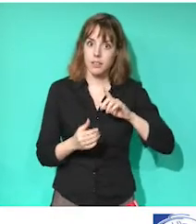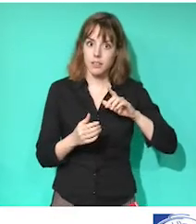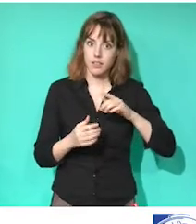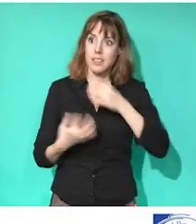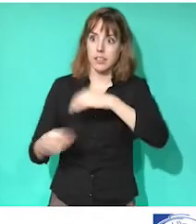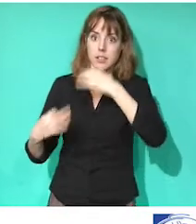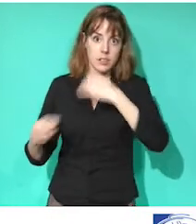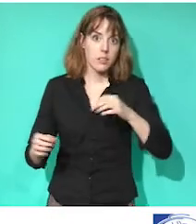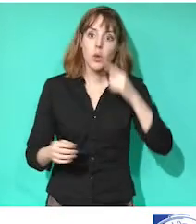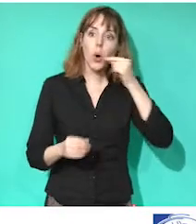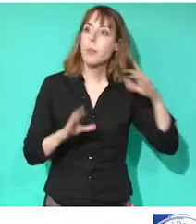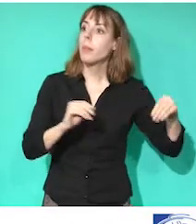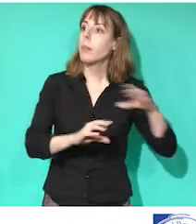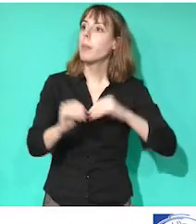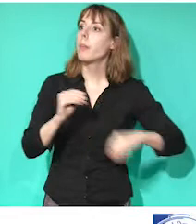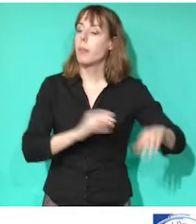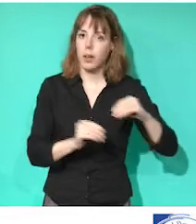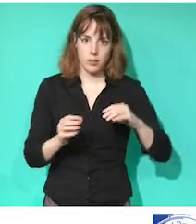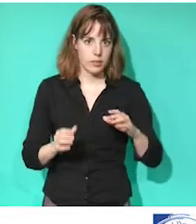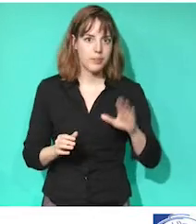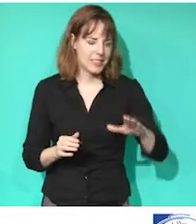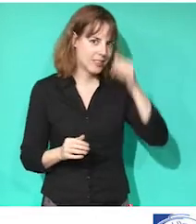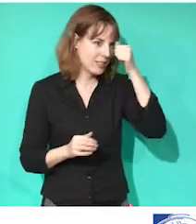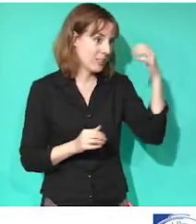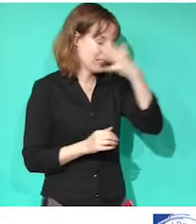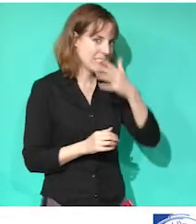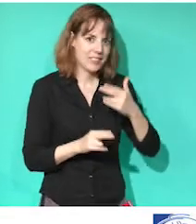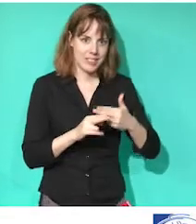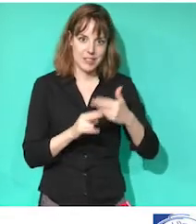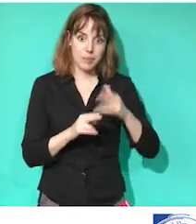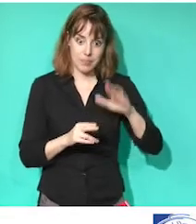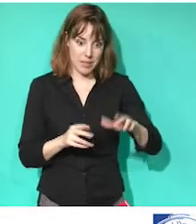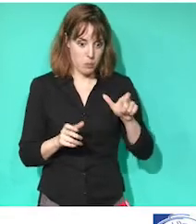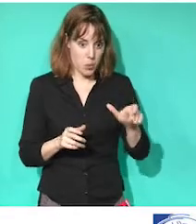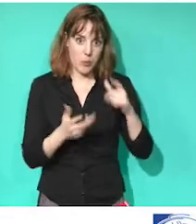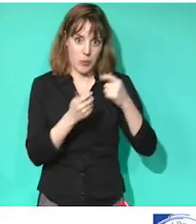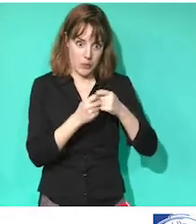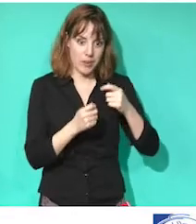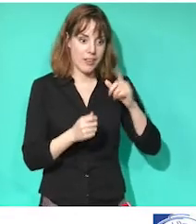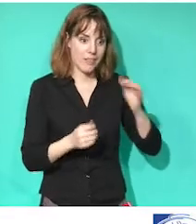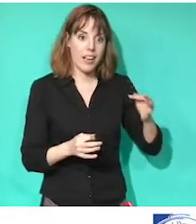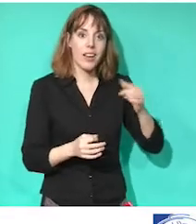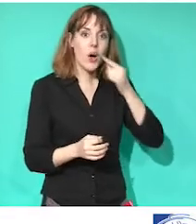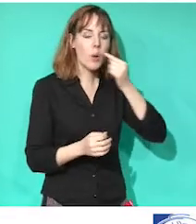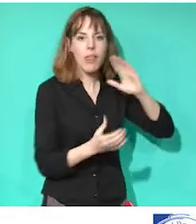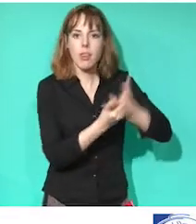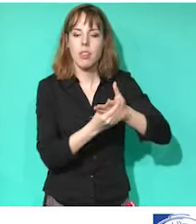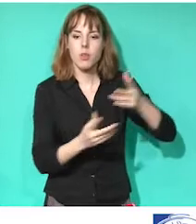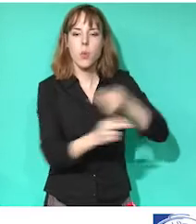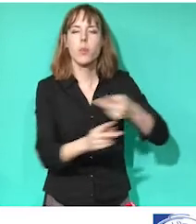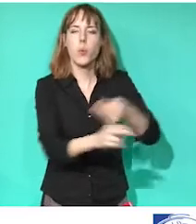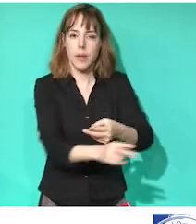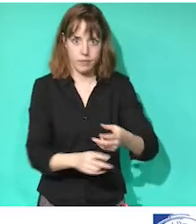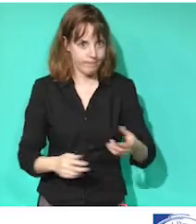team, c'est-à-dire cette façon charmante qu'ont les garçons de couper la parole régulièrement. Voilà. Donc ça, c'était L'atelier CESE avec, en effet,